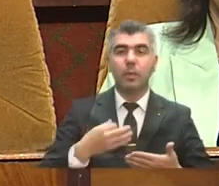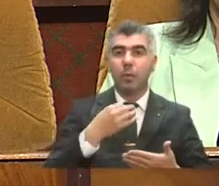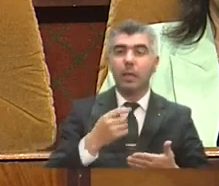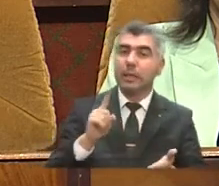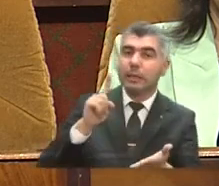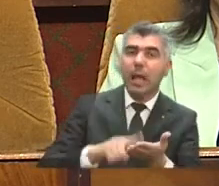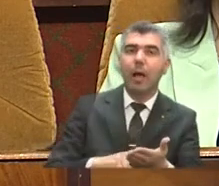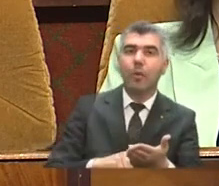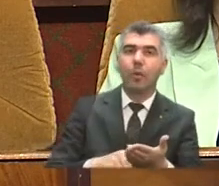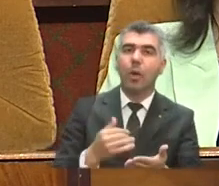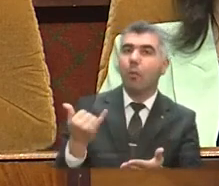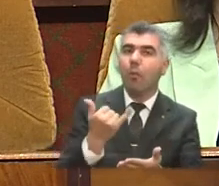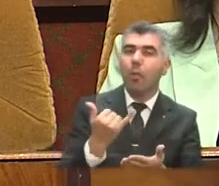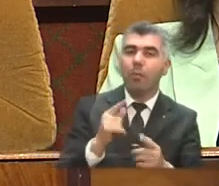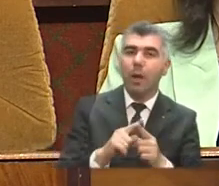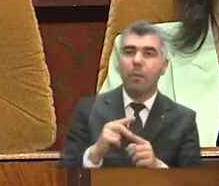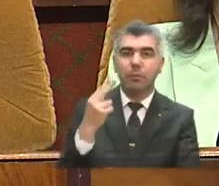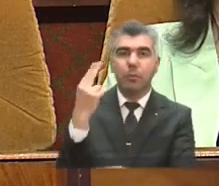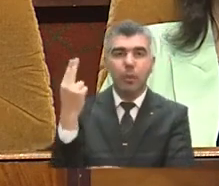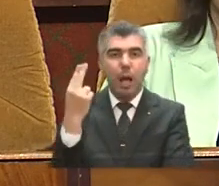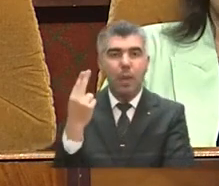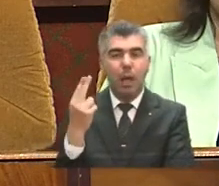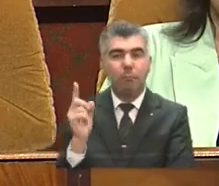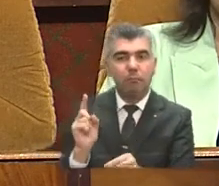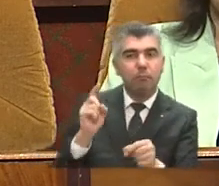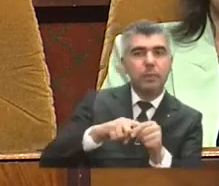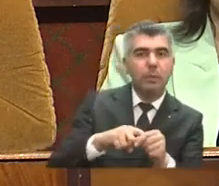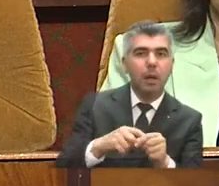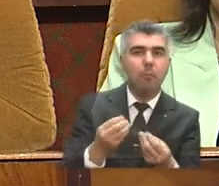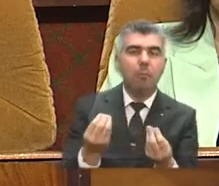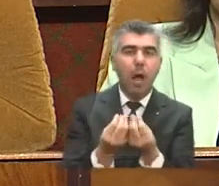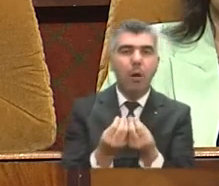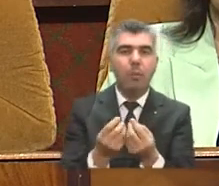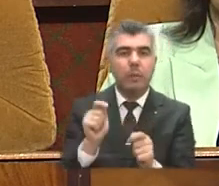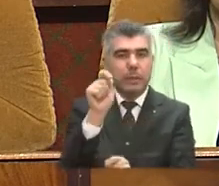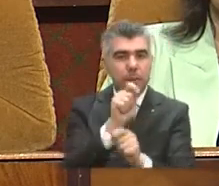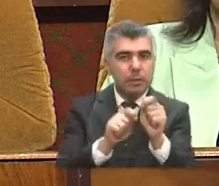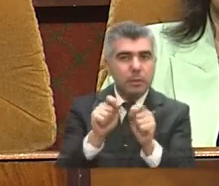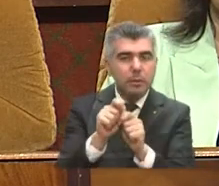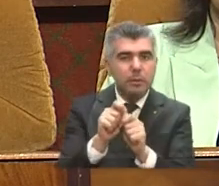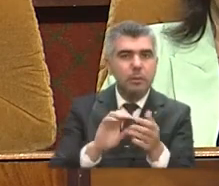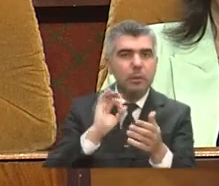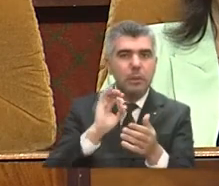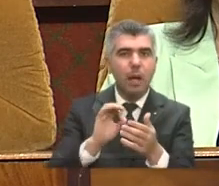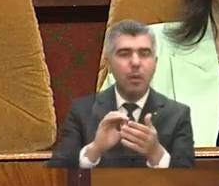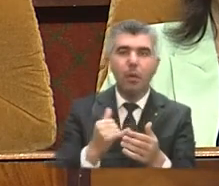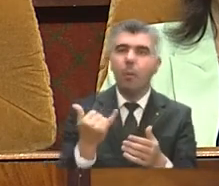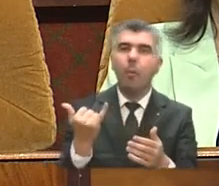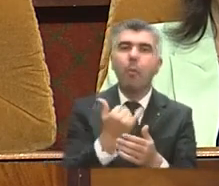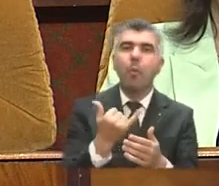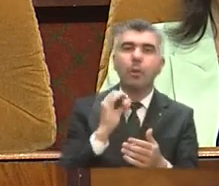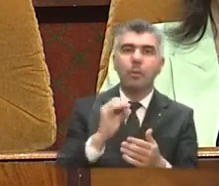وضرورة استحضار البعد الأكاديمي للانخراط في إعداد رؤية لتعزيز الهوية